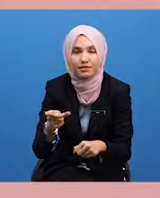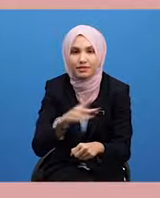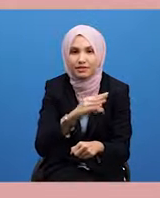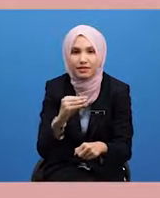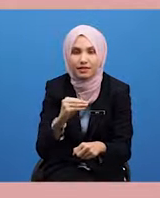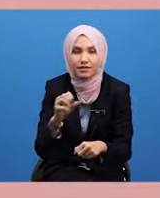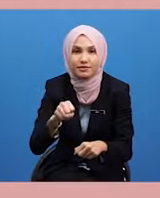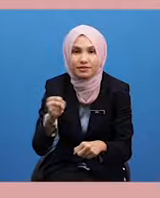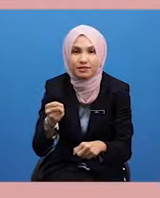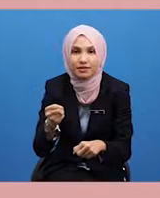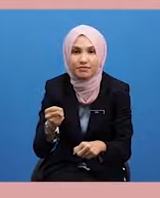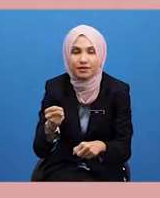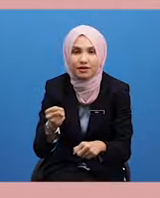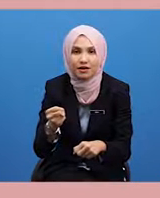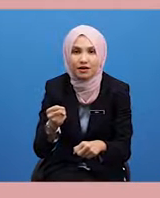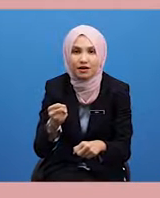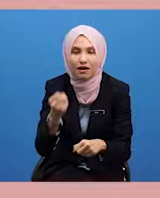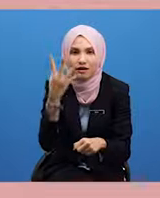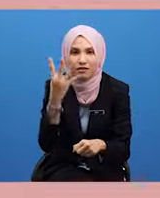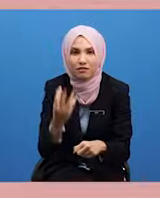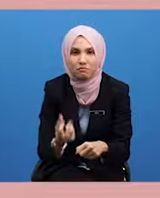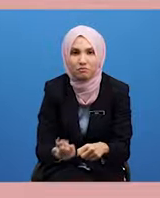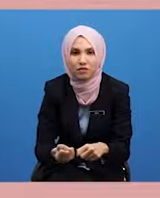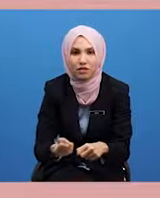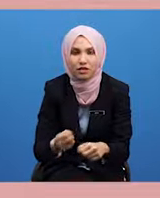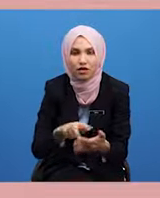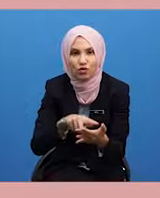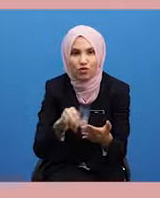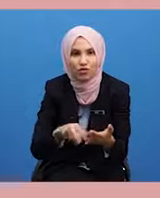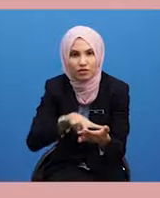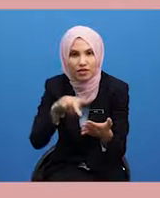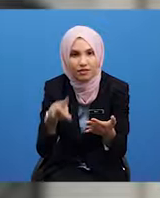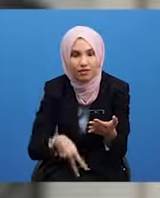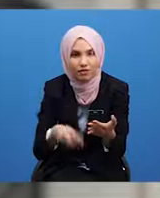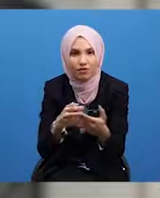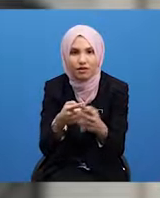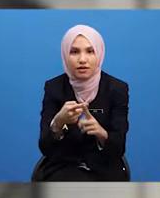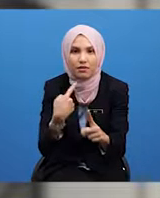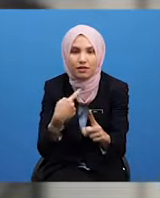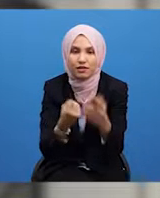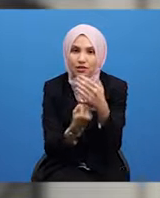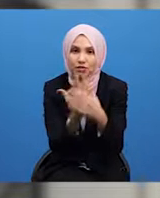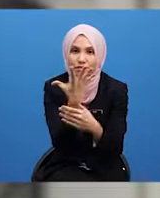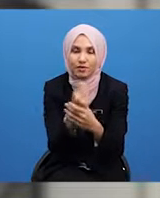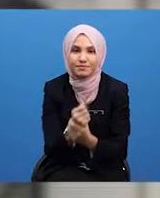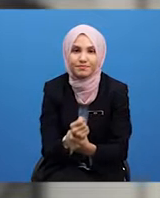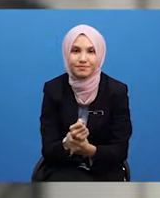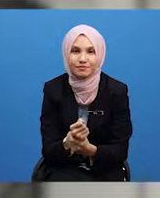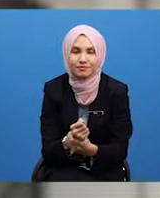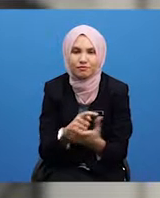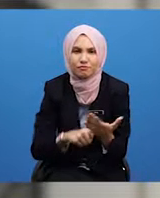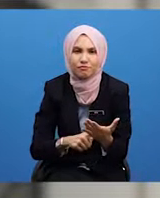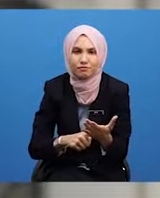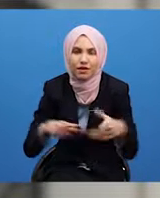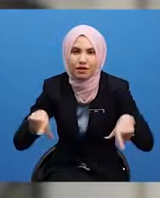dan stamen akan layu dan gugur daripada tumbuhan. Agak-agak anda, apakah yang akan